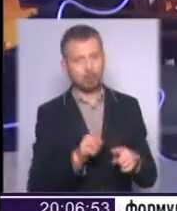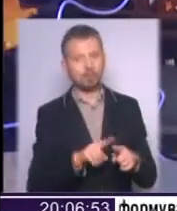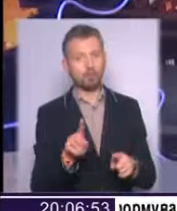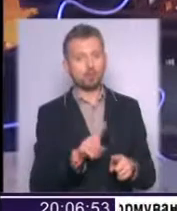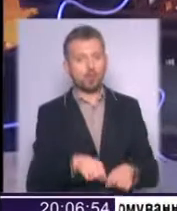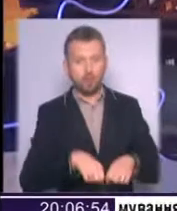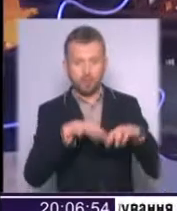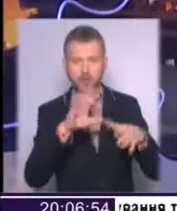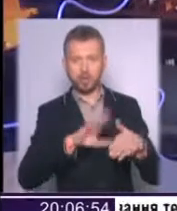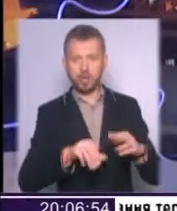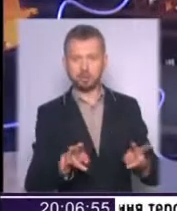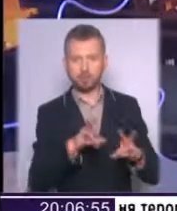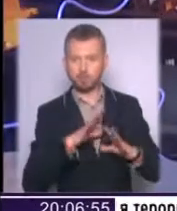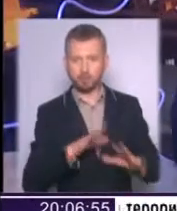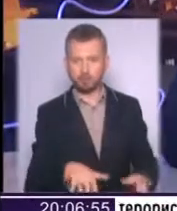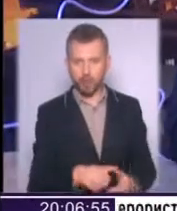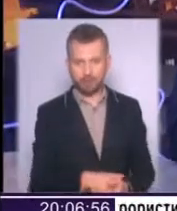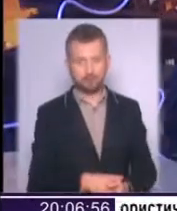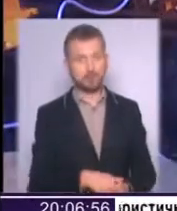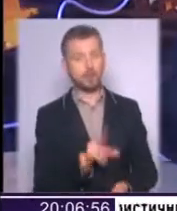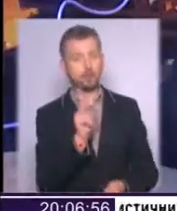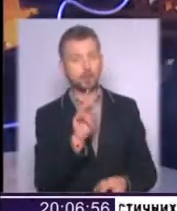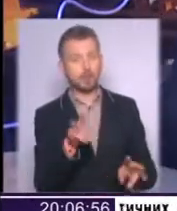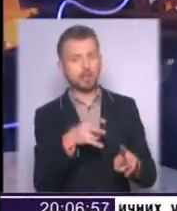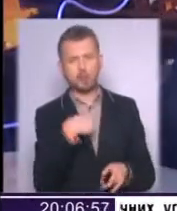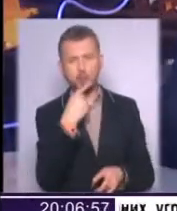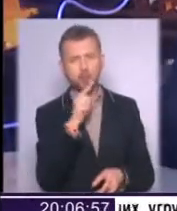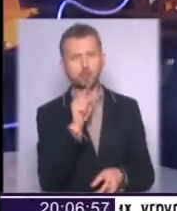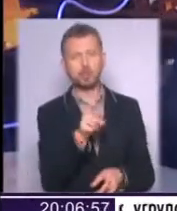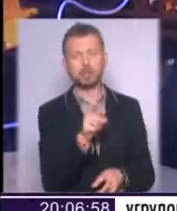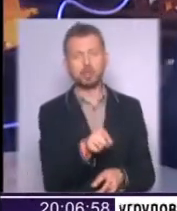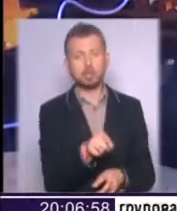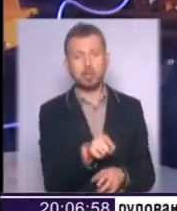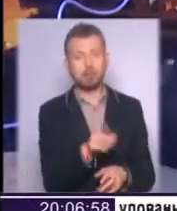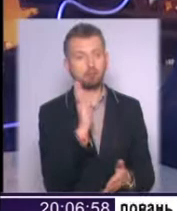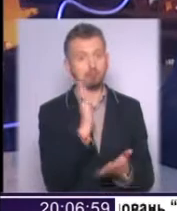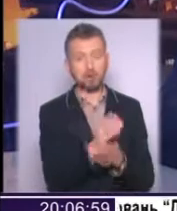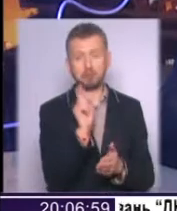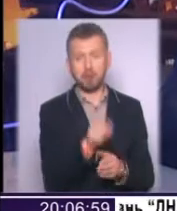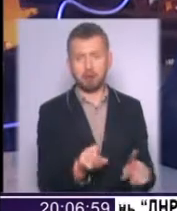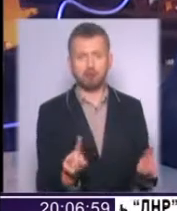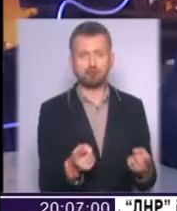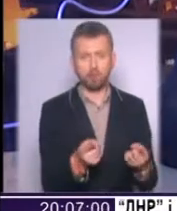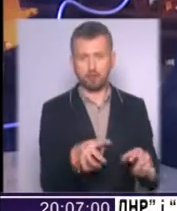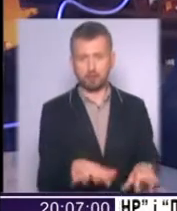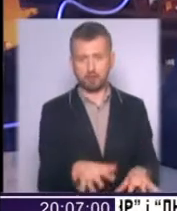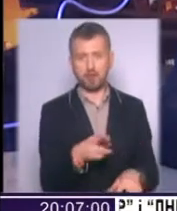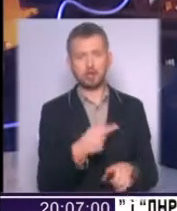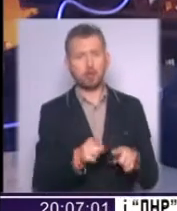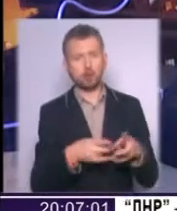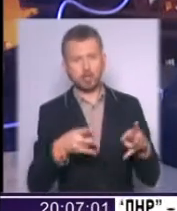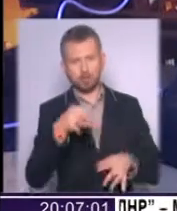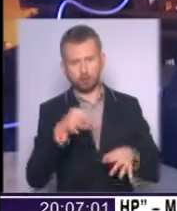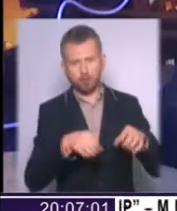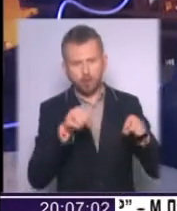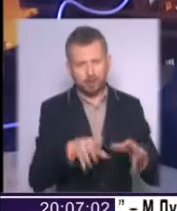без вогню не буває. Звичайно. Друге. Не треба говорити, що їх звідти прямо там арештовують, знаєте, прямо на місці. Перш для цього треба судове